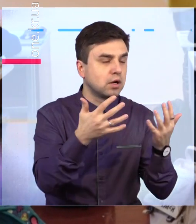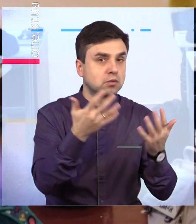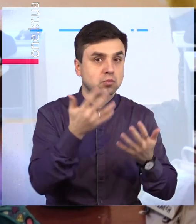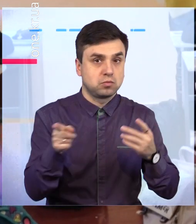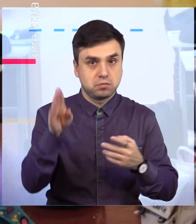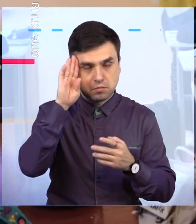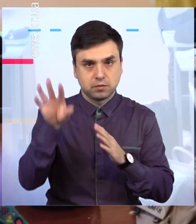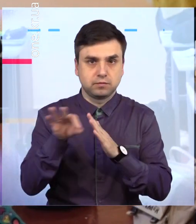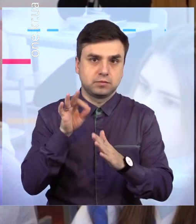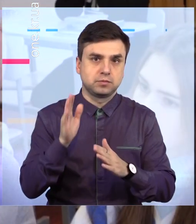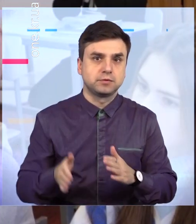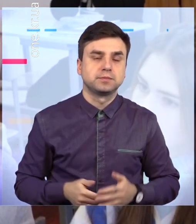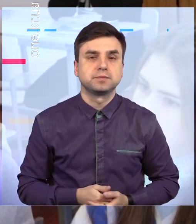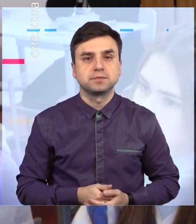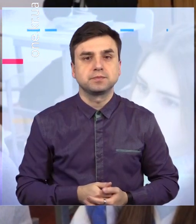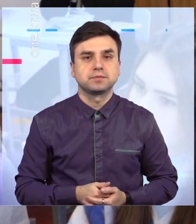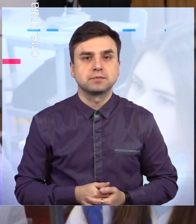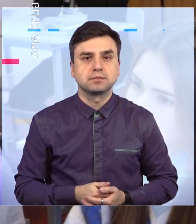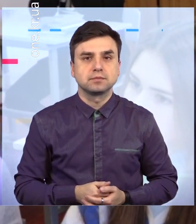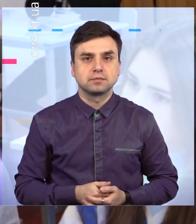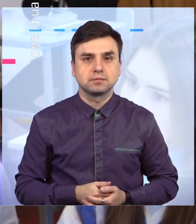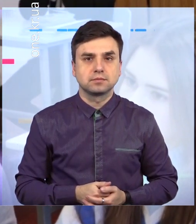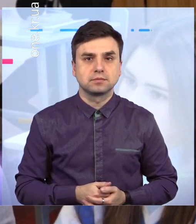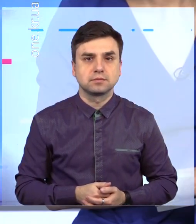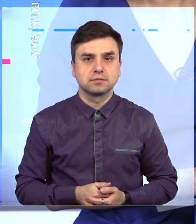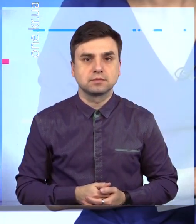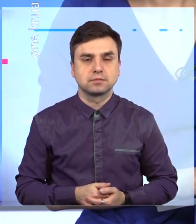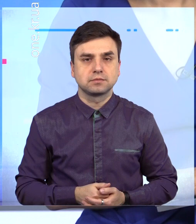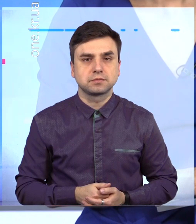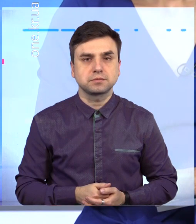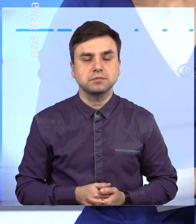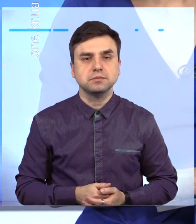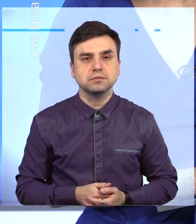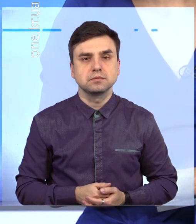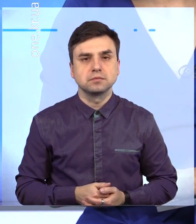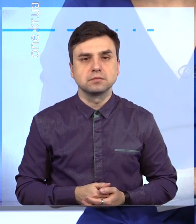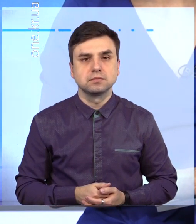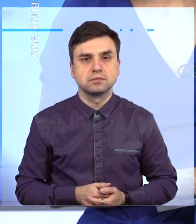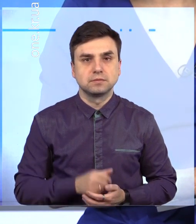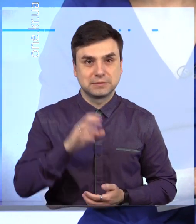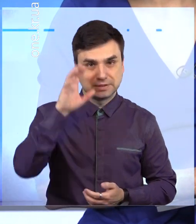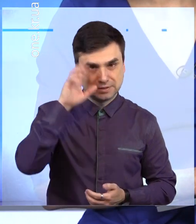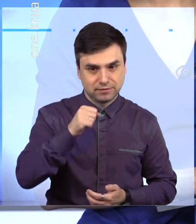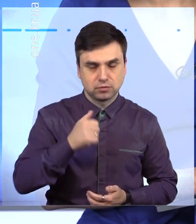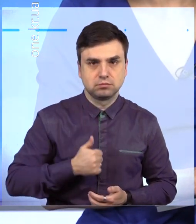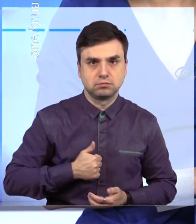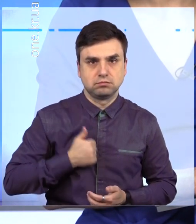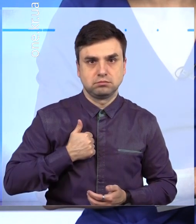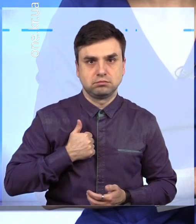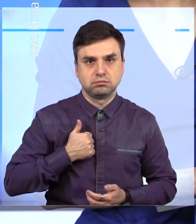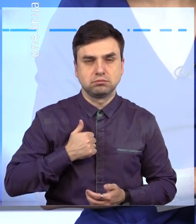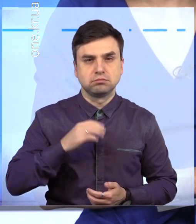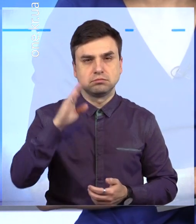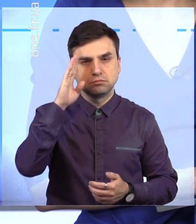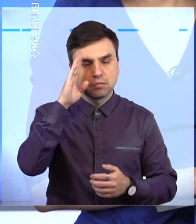Зіньковський, перший міський. Гордість Кривого Рогу. Кікбоксер